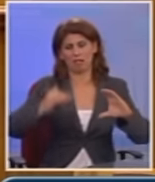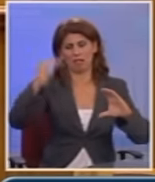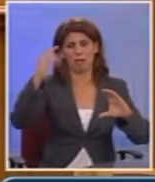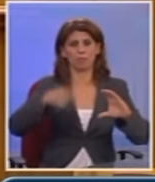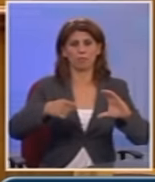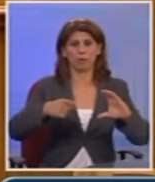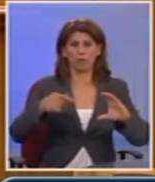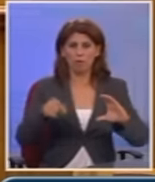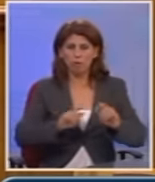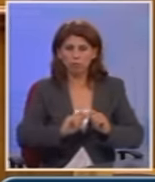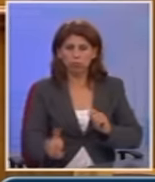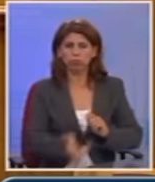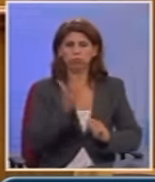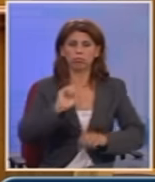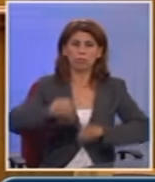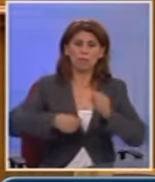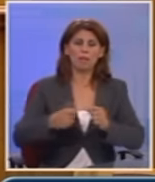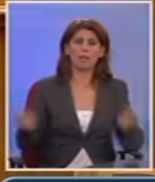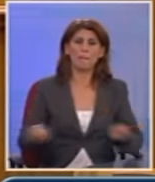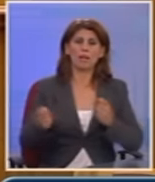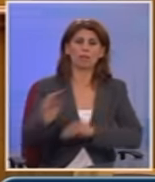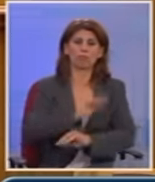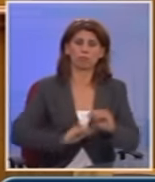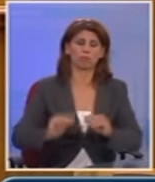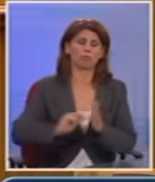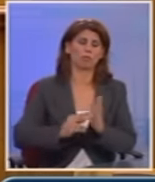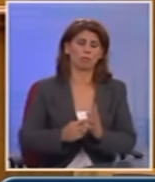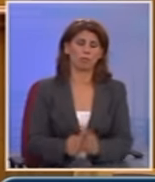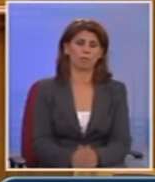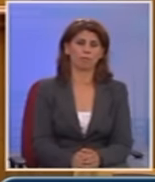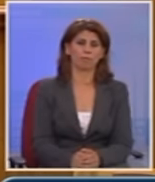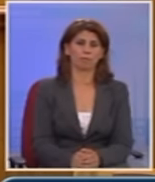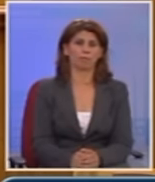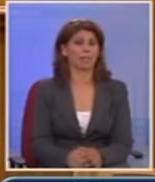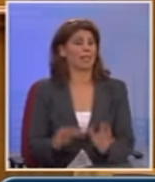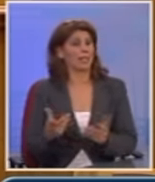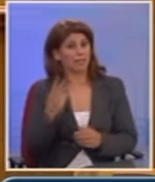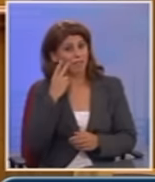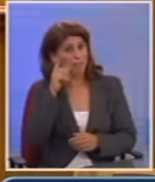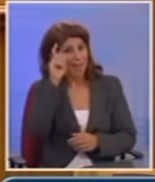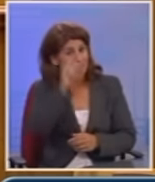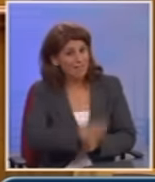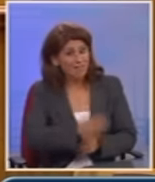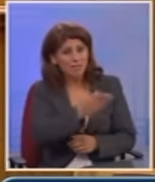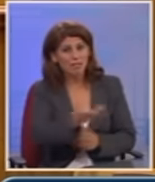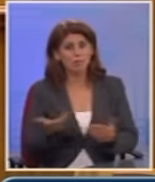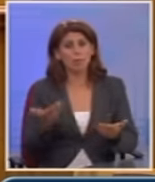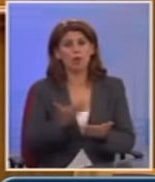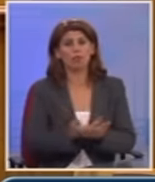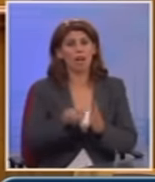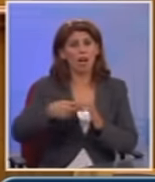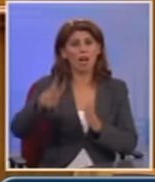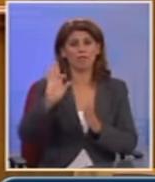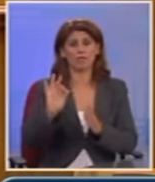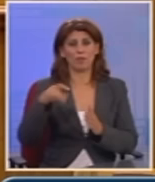προσπάθεια παραγωγικής ανασυγκρότησης της οικονομίας. Γιατί είδαμε εσάς να προτείνετε αύξηση του